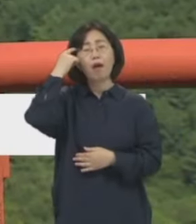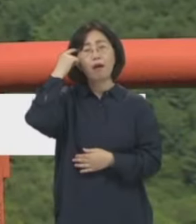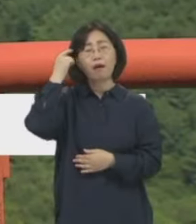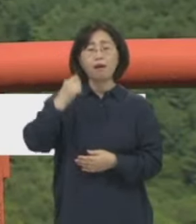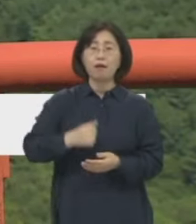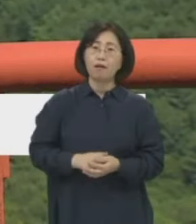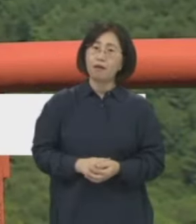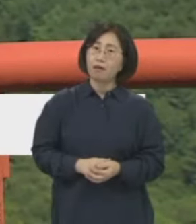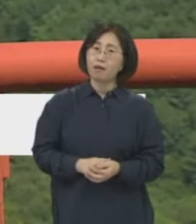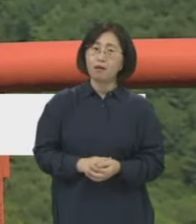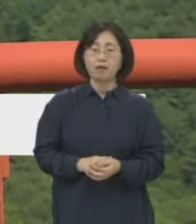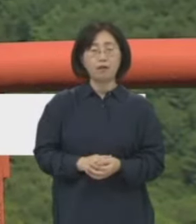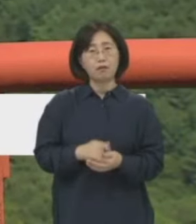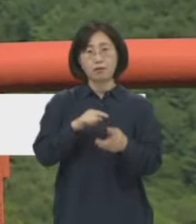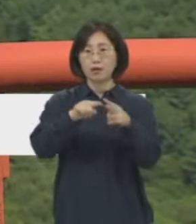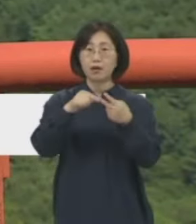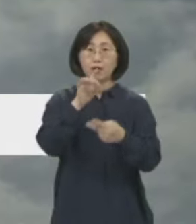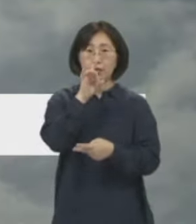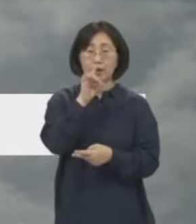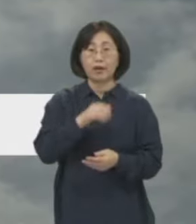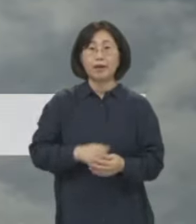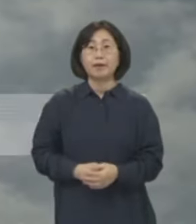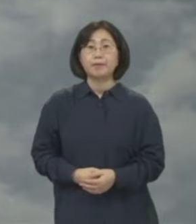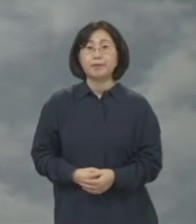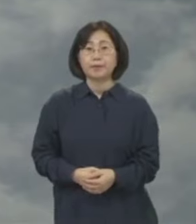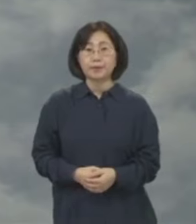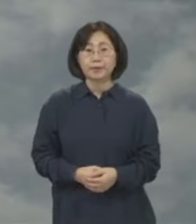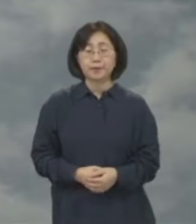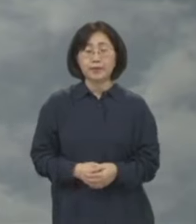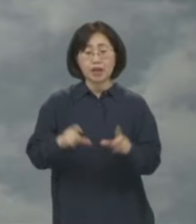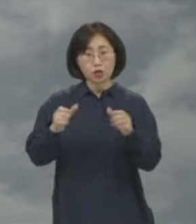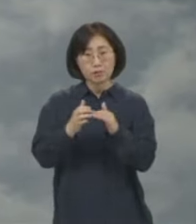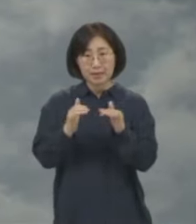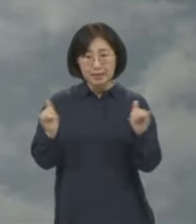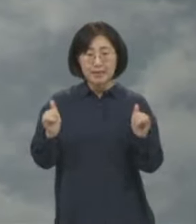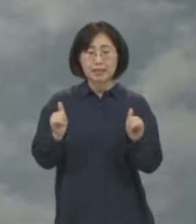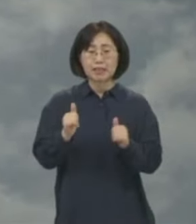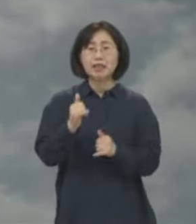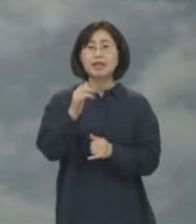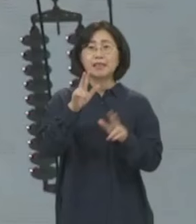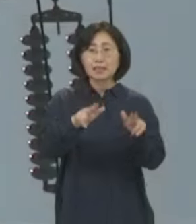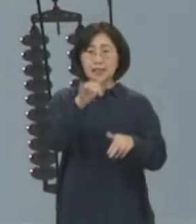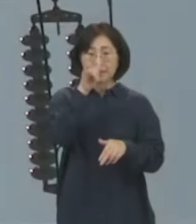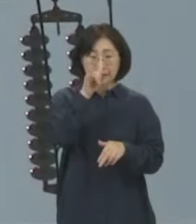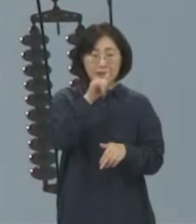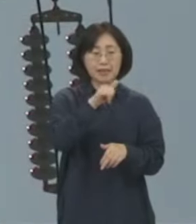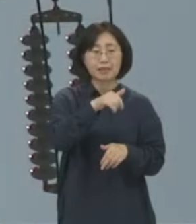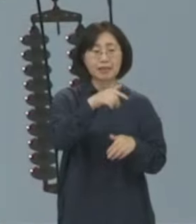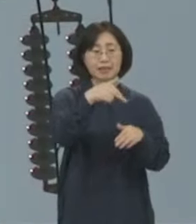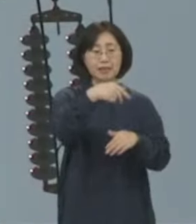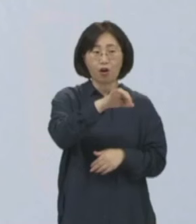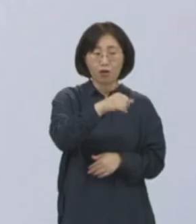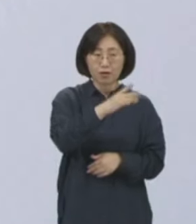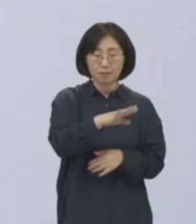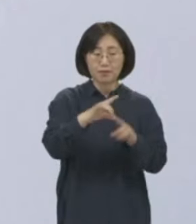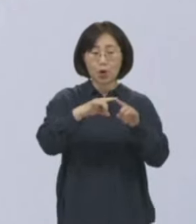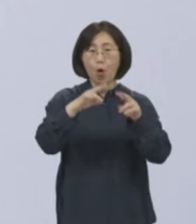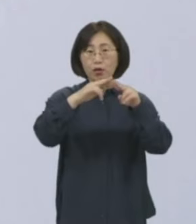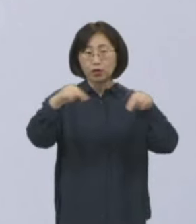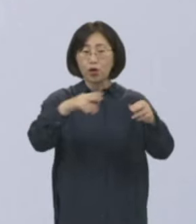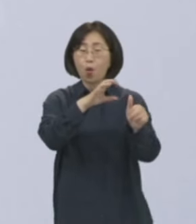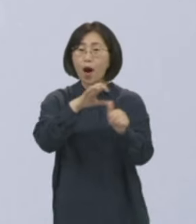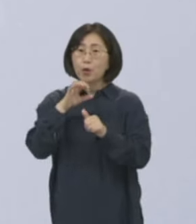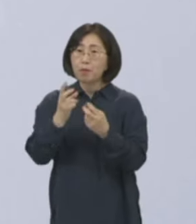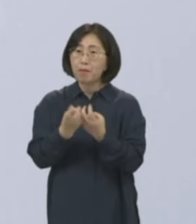그 사업주 입장에서는 이해가 안 되는 부분이죠 주민들은 기존 구 정읍에서 계룡 송전 솔로를 활용하는 방안을